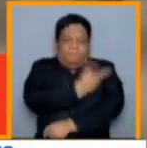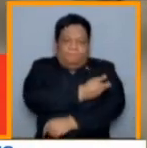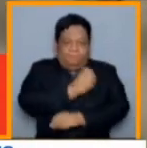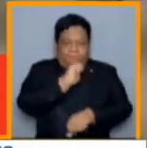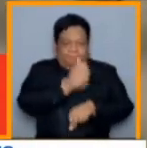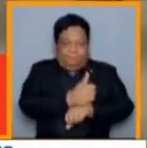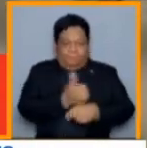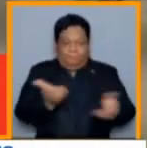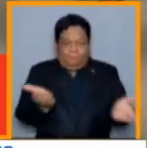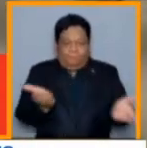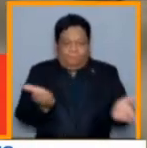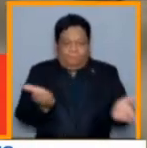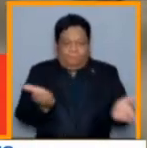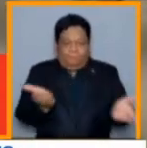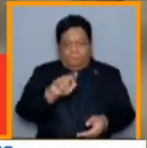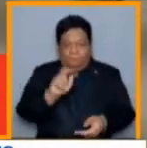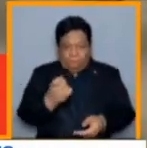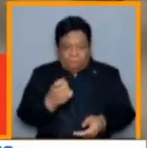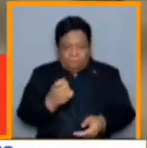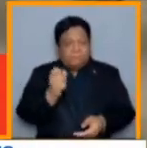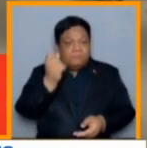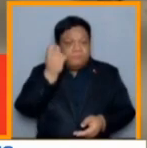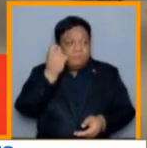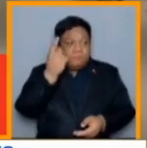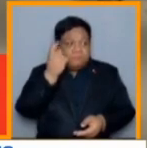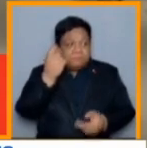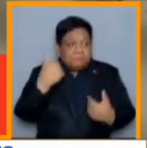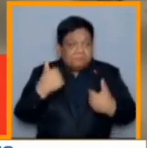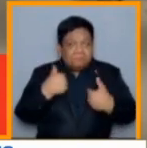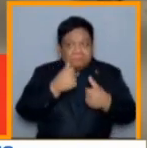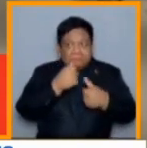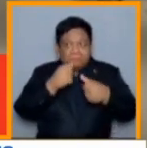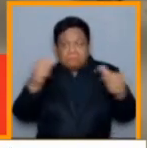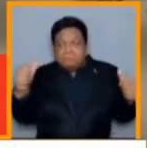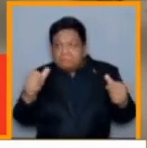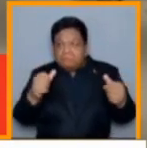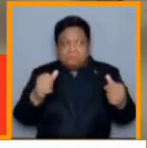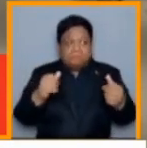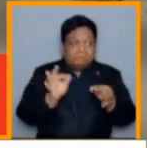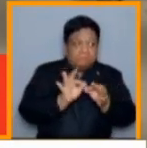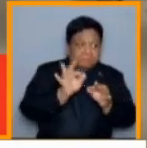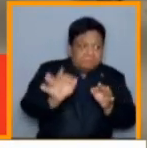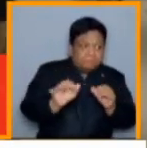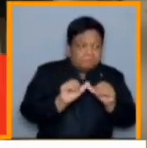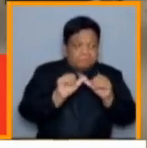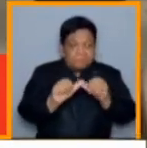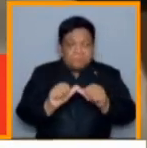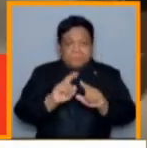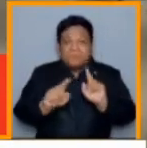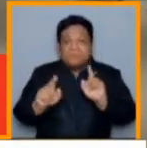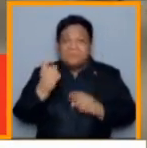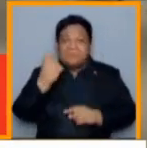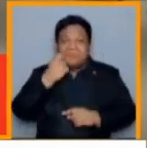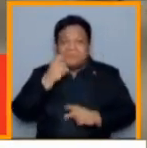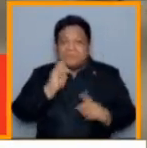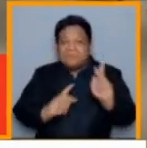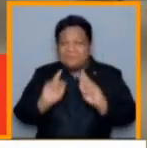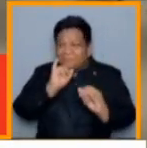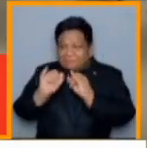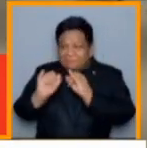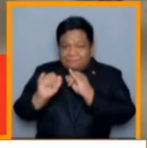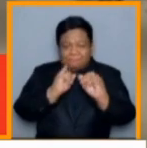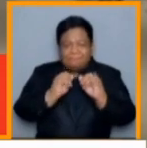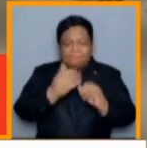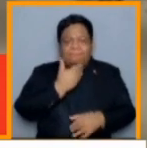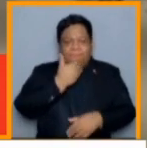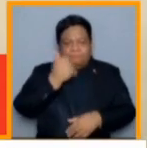pa raw ito. Pero tingin ng mga pasahero na aming nakausap kanina, mas mabuti raw kung i-extend ito para mas marami pa ang mababakunahan.